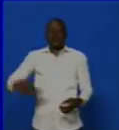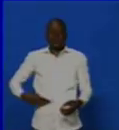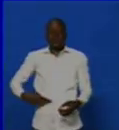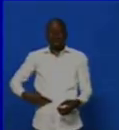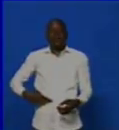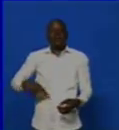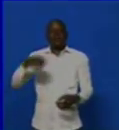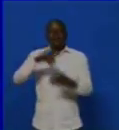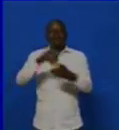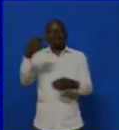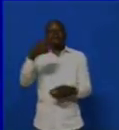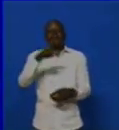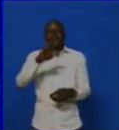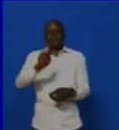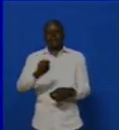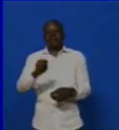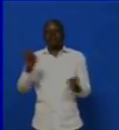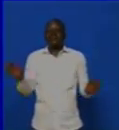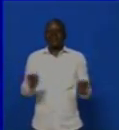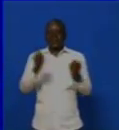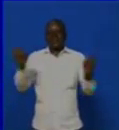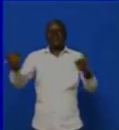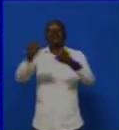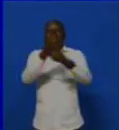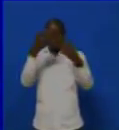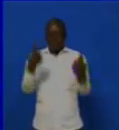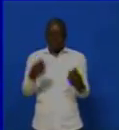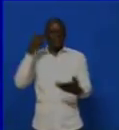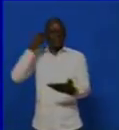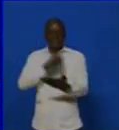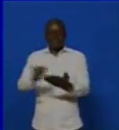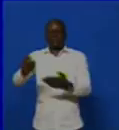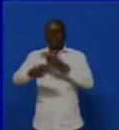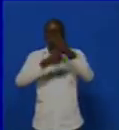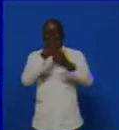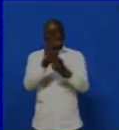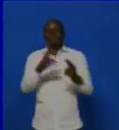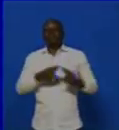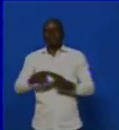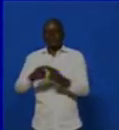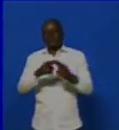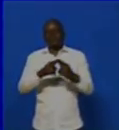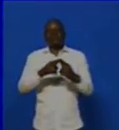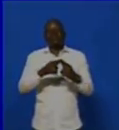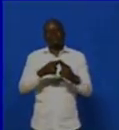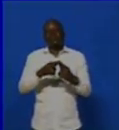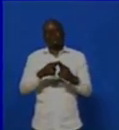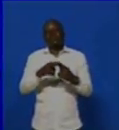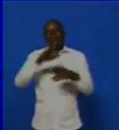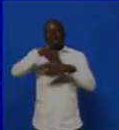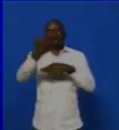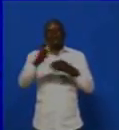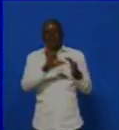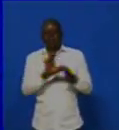Jeddah. L'événement s'est tenu en présence du secrétaire général des Nations Unies, Antonio Guterres. Après l'accord de paix du